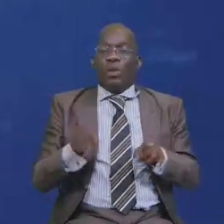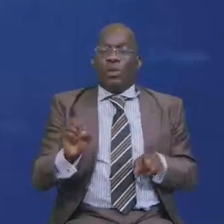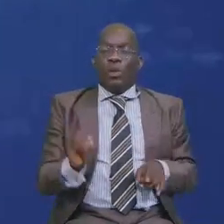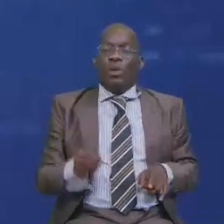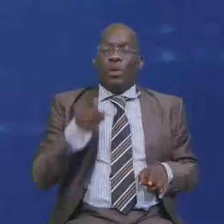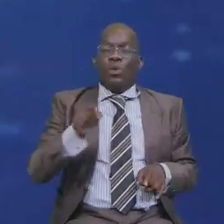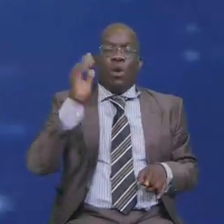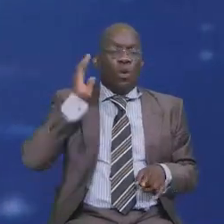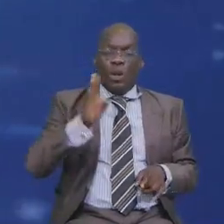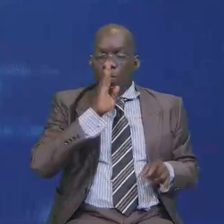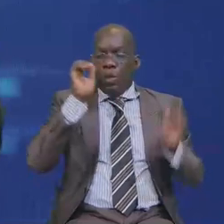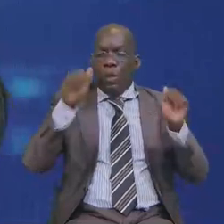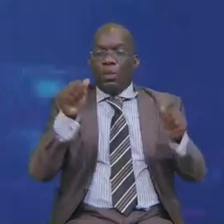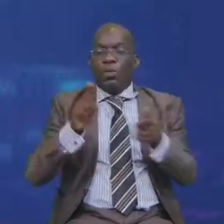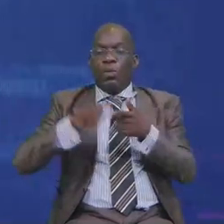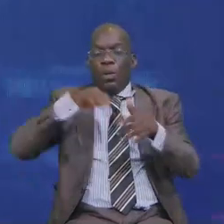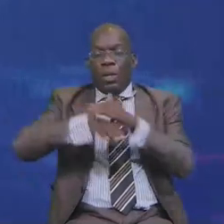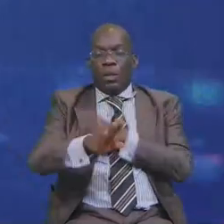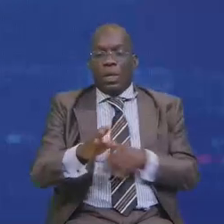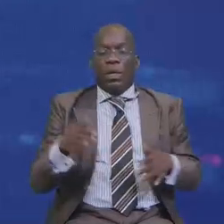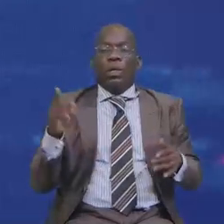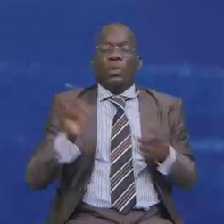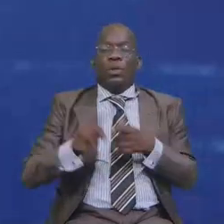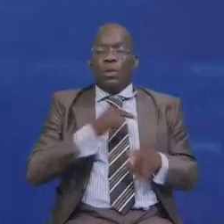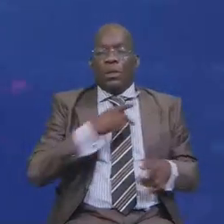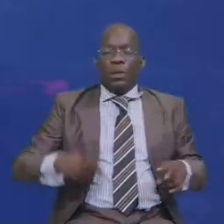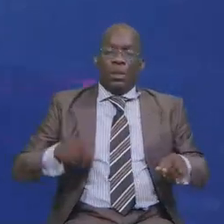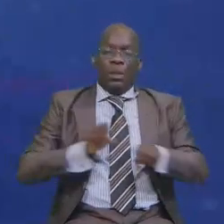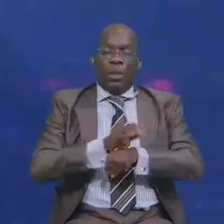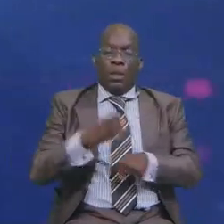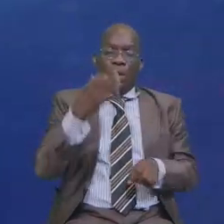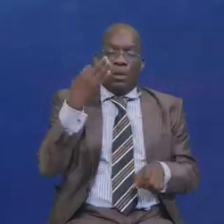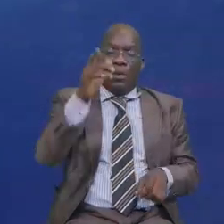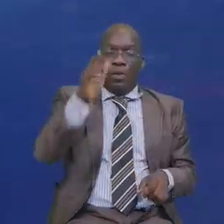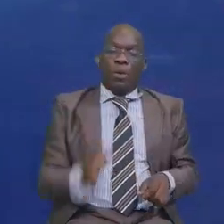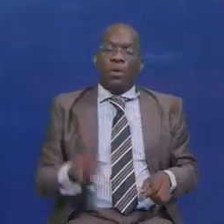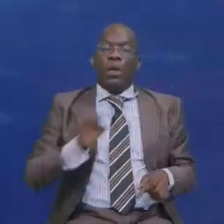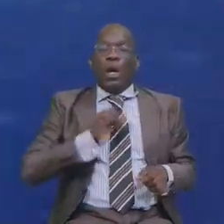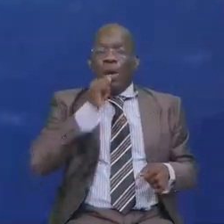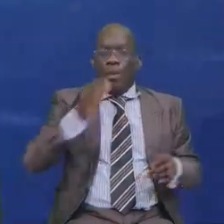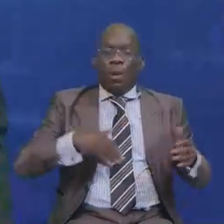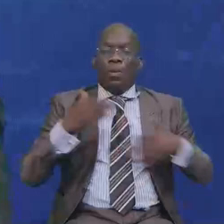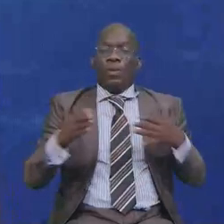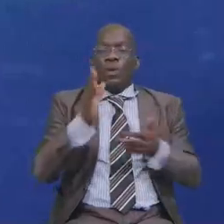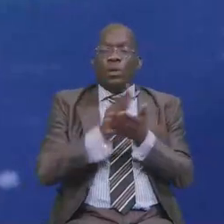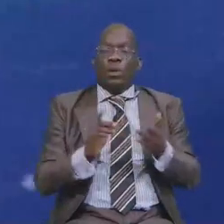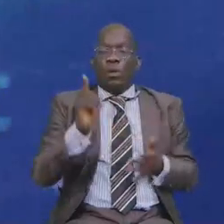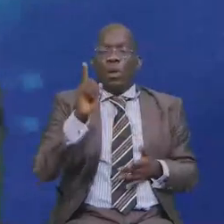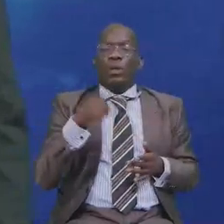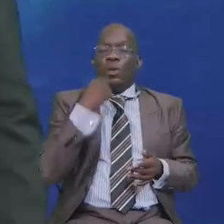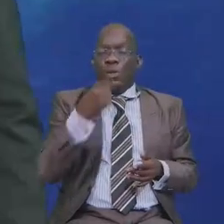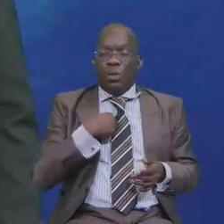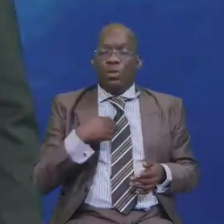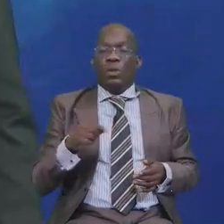pour que vous puissiez entrer dans le royaume de Dieu. Oh, je suis heureux que quelqu'un me l'ait dit. Alors, ceux